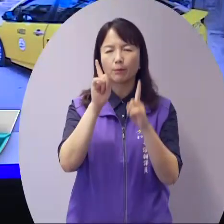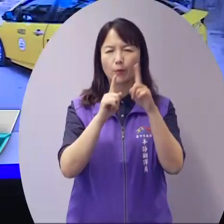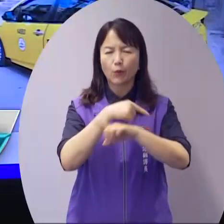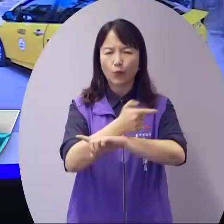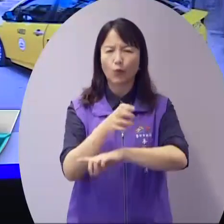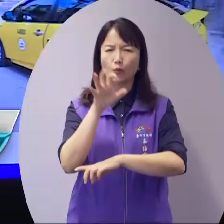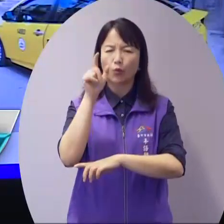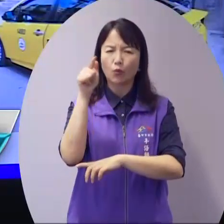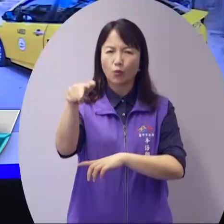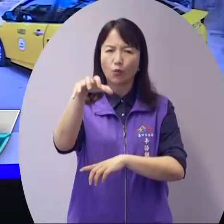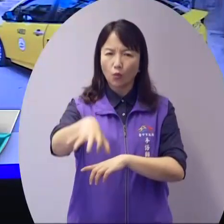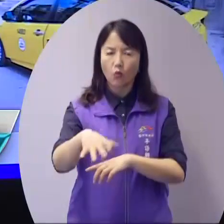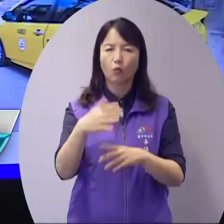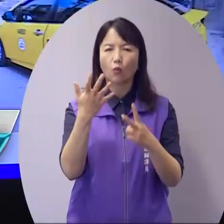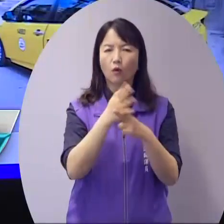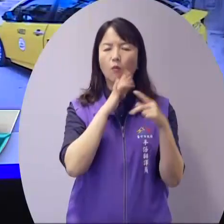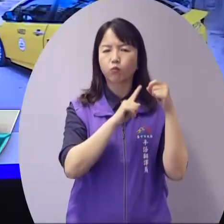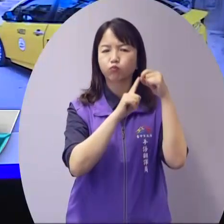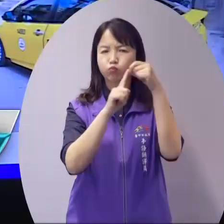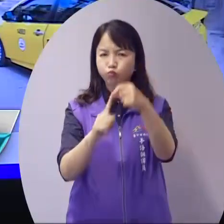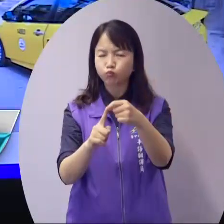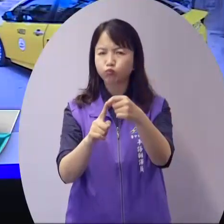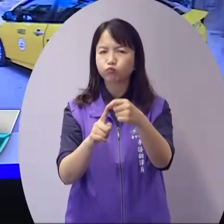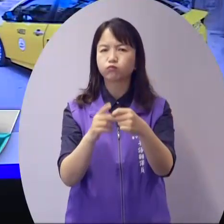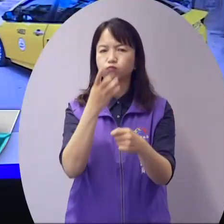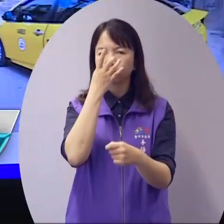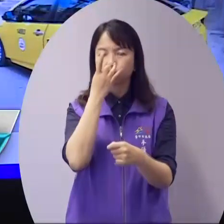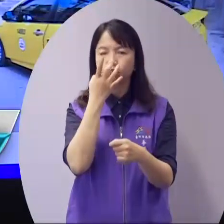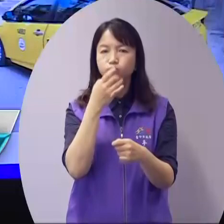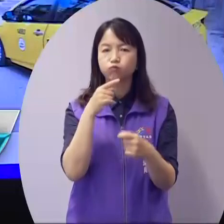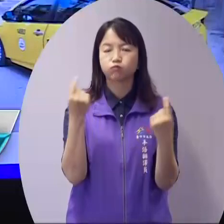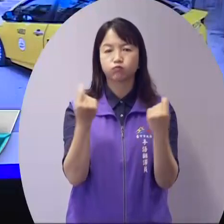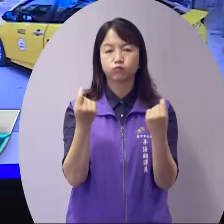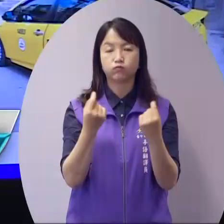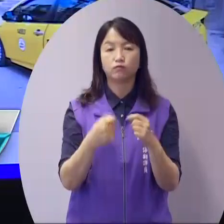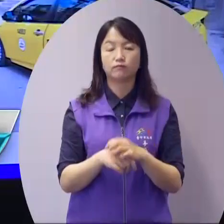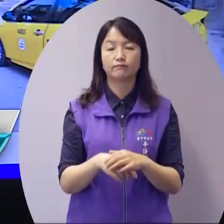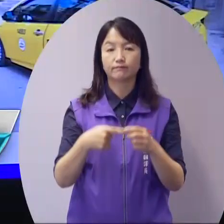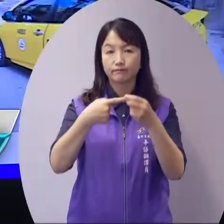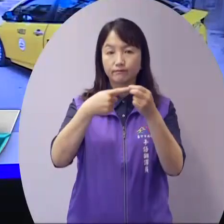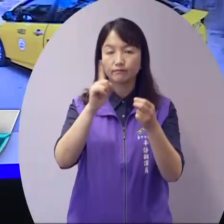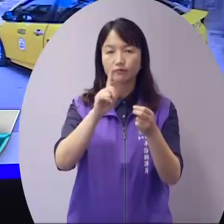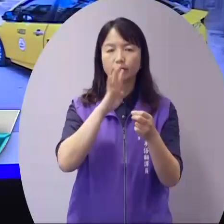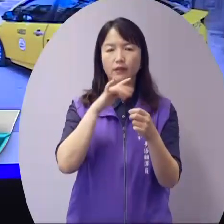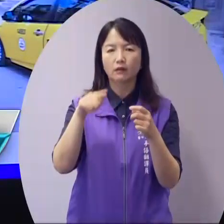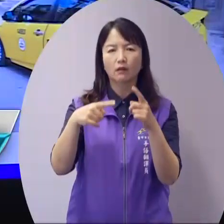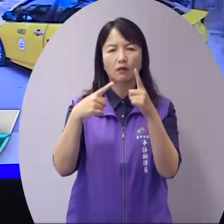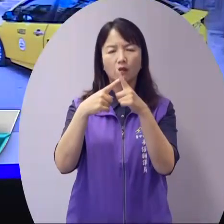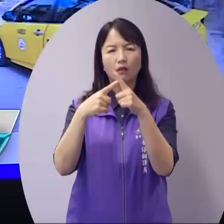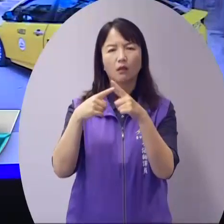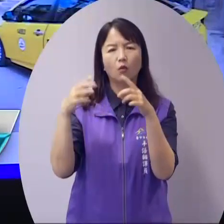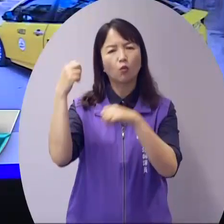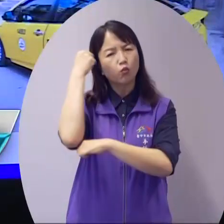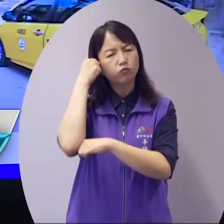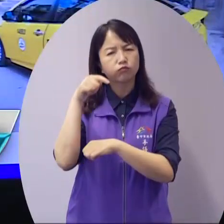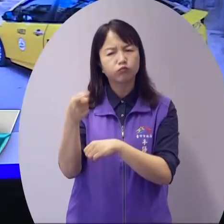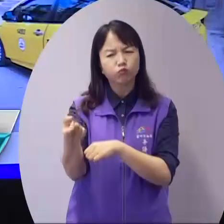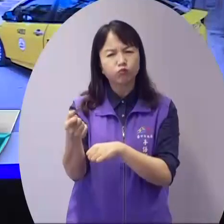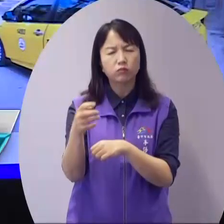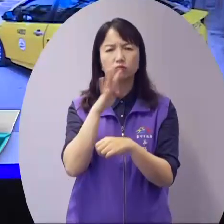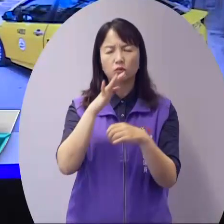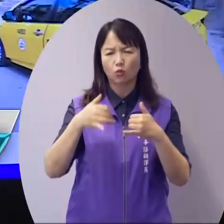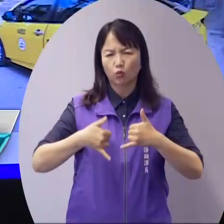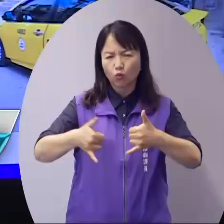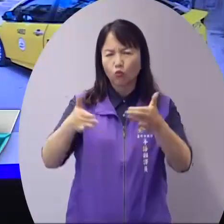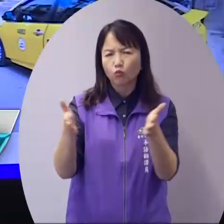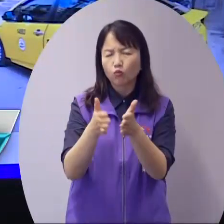或是过去公共运输无法到达地方，那当然有几个可能性，第一个就是人口比较少，第二个可能因为道路